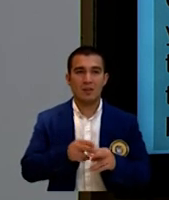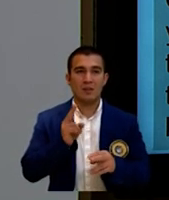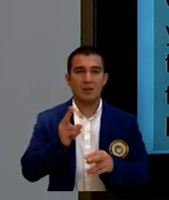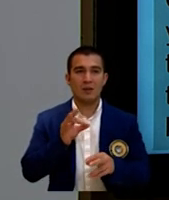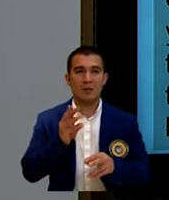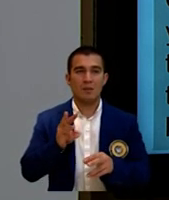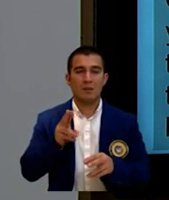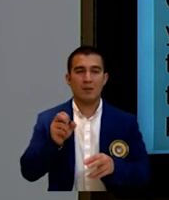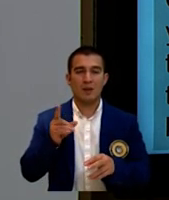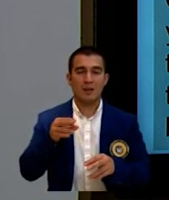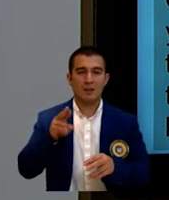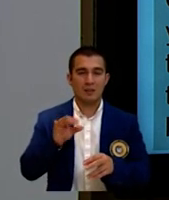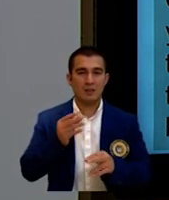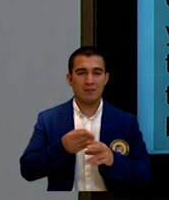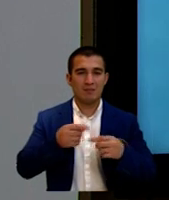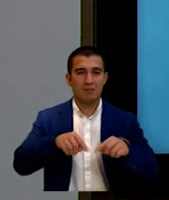ekan.